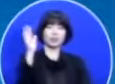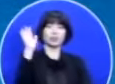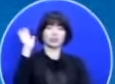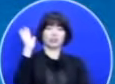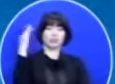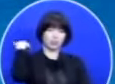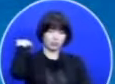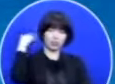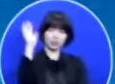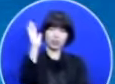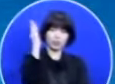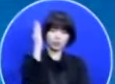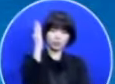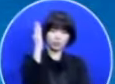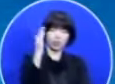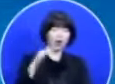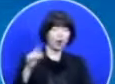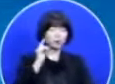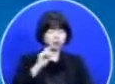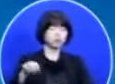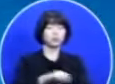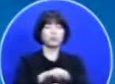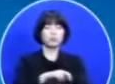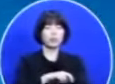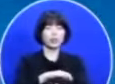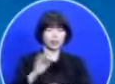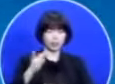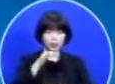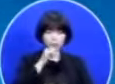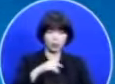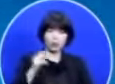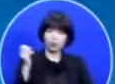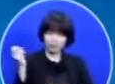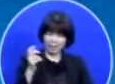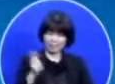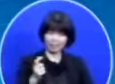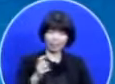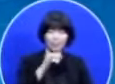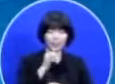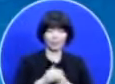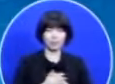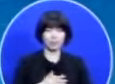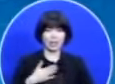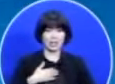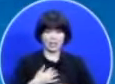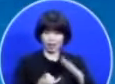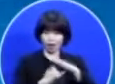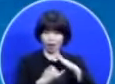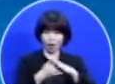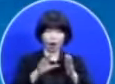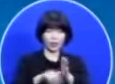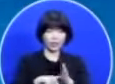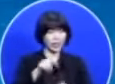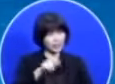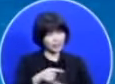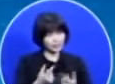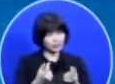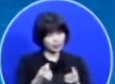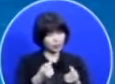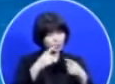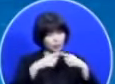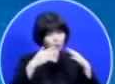받치고 앉기에 아주 불편 하게 돼 있고 또 아주 딱딱합니다 저는 어릴 때 그런 교회의